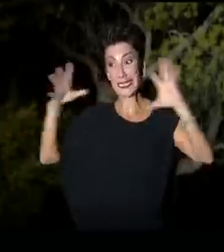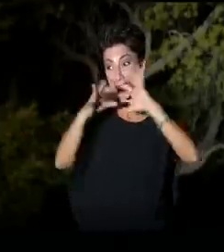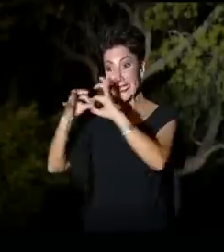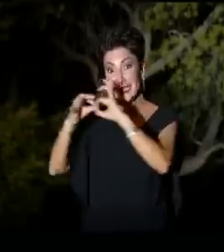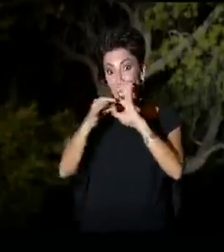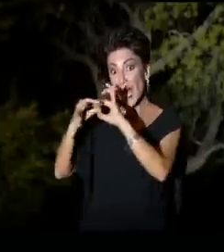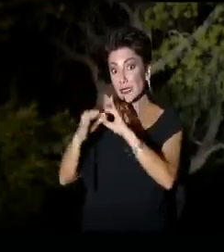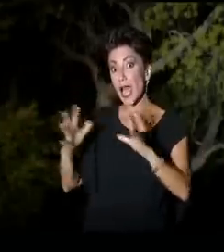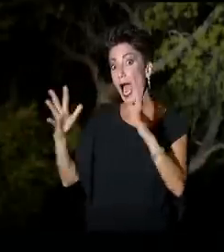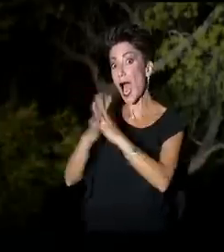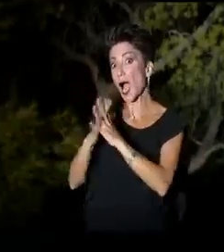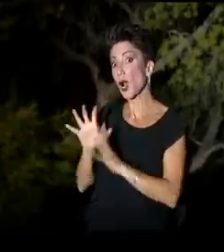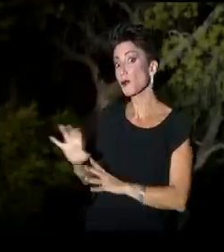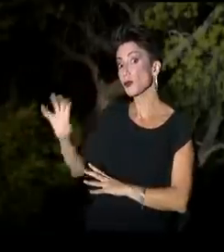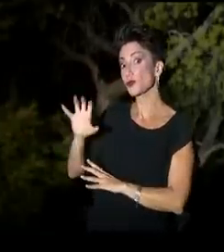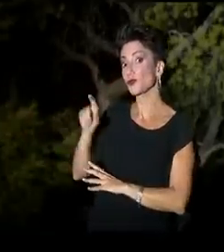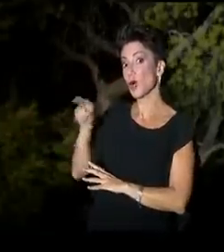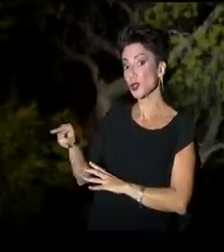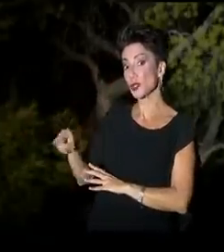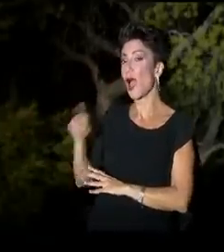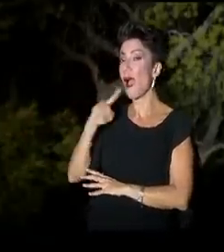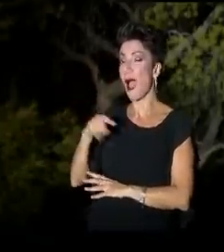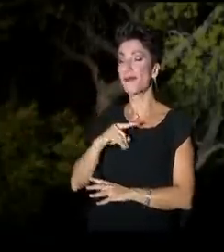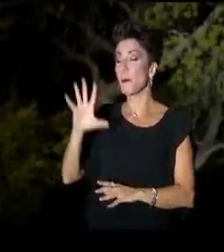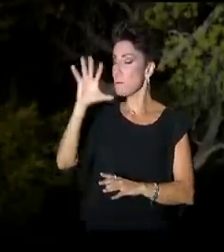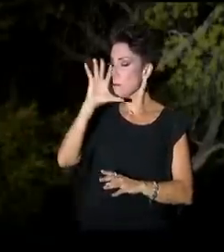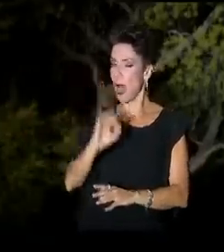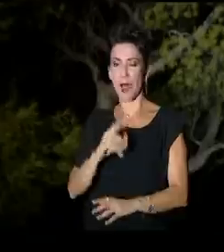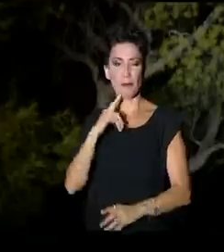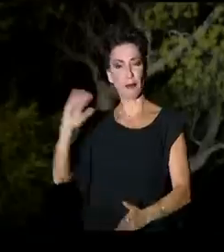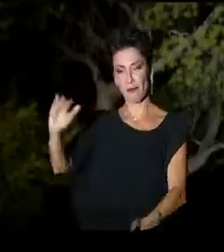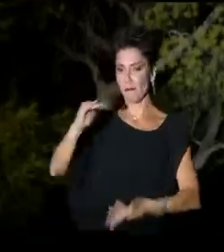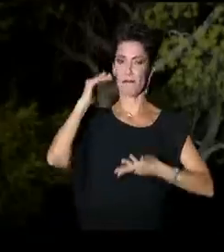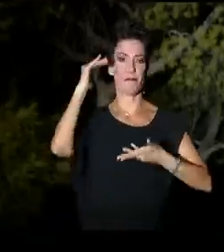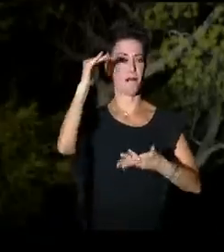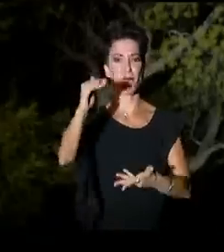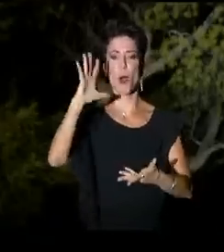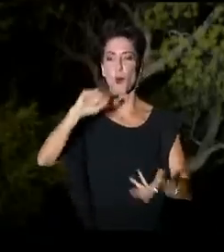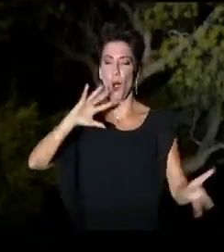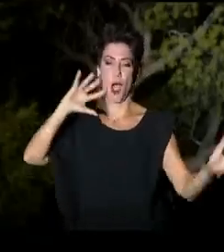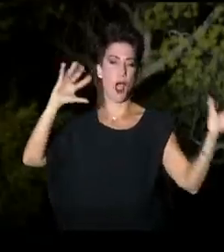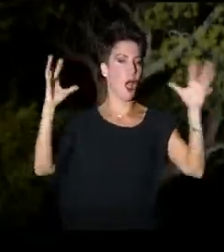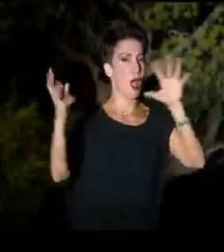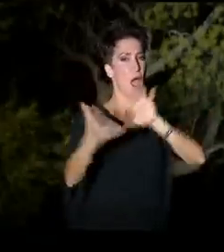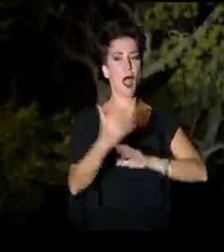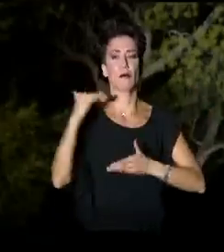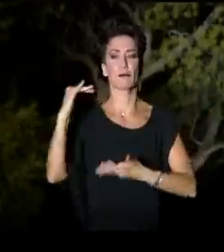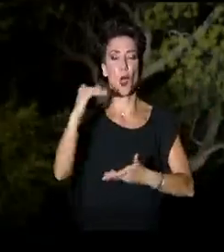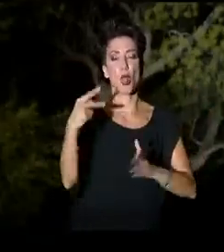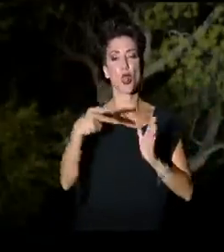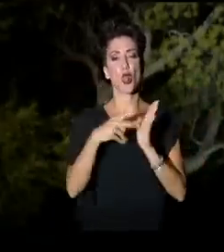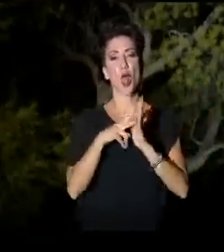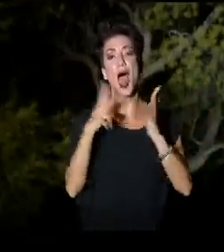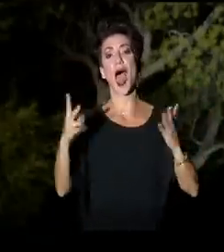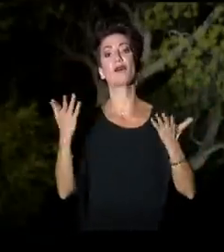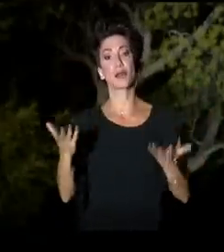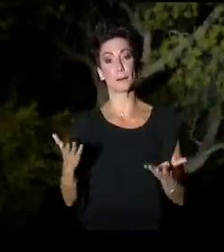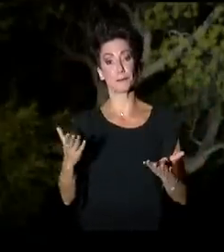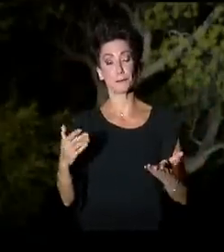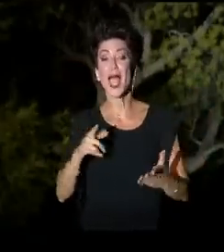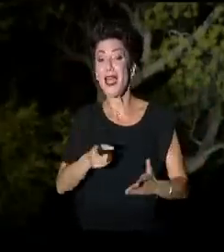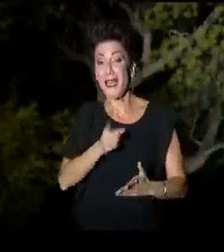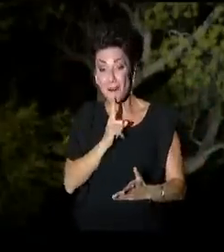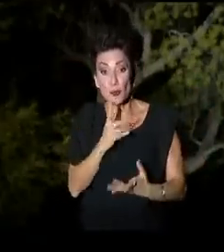κοινού στα Global Fine Art Awards για το 2017. Το ίδιο πράττουμε υποστηρίζοντας τελευταίες